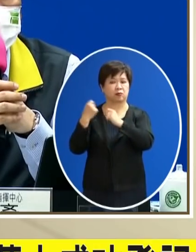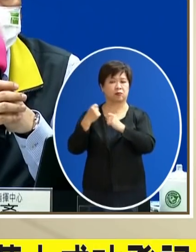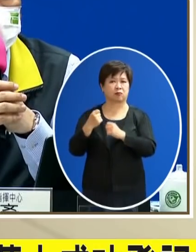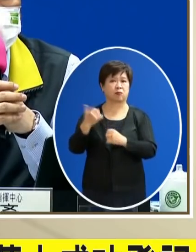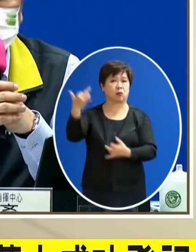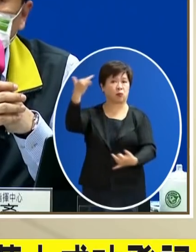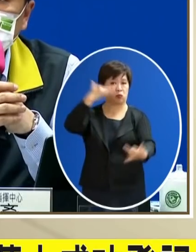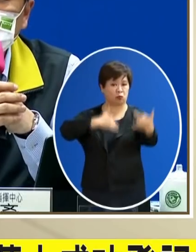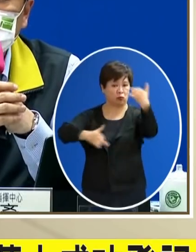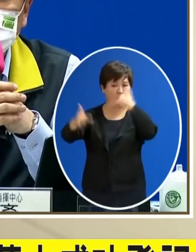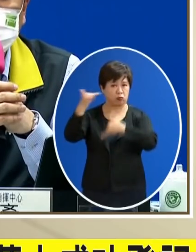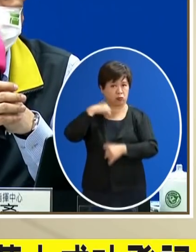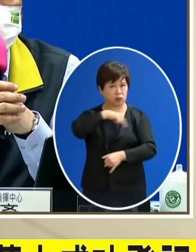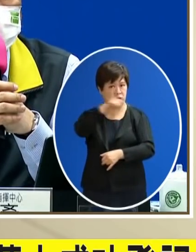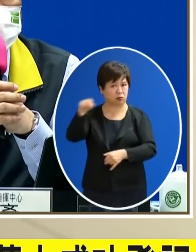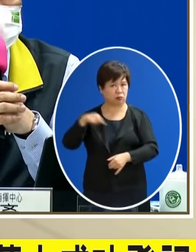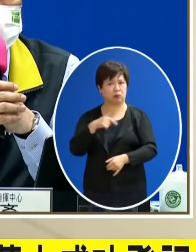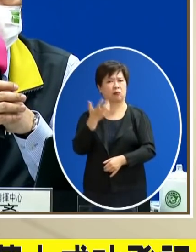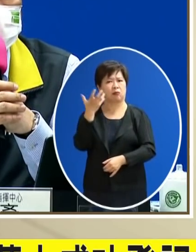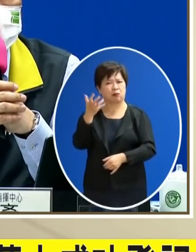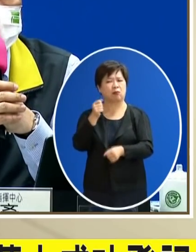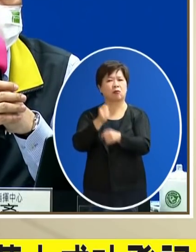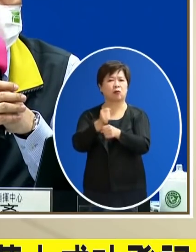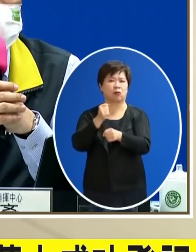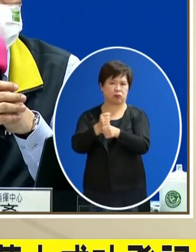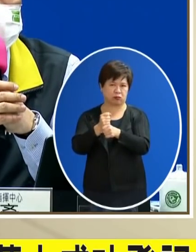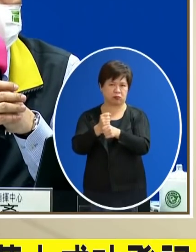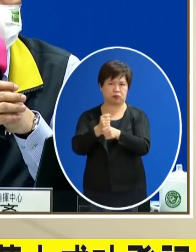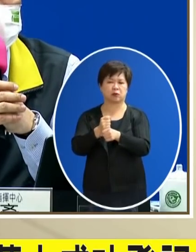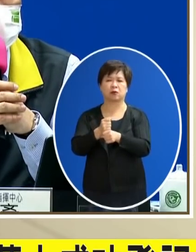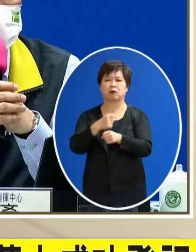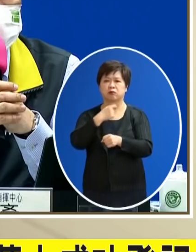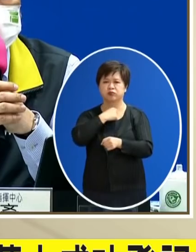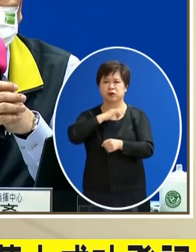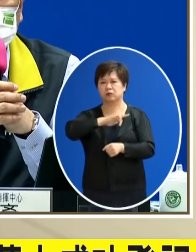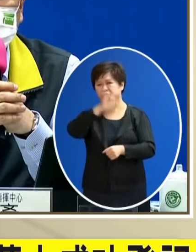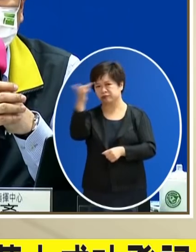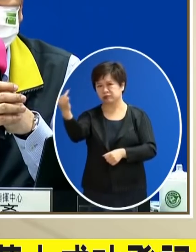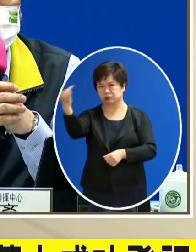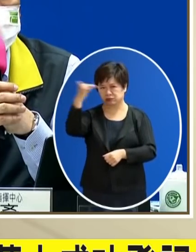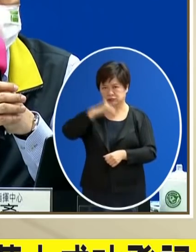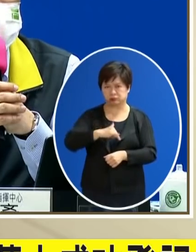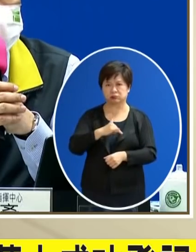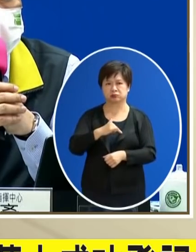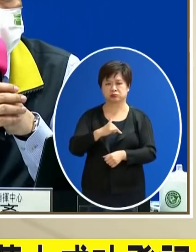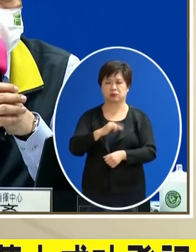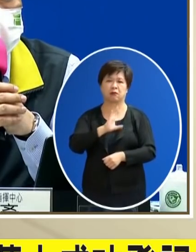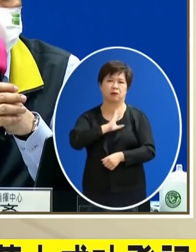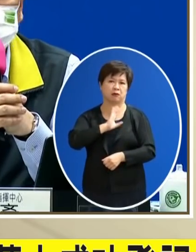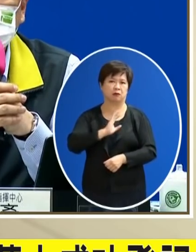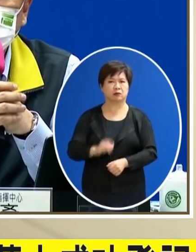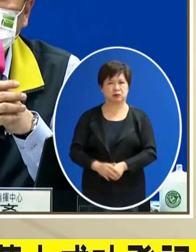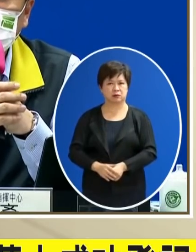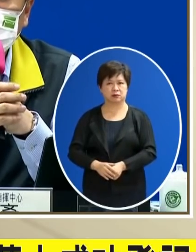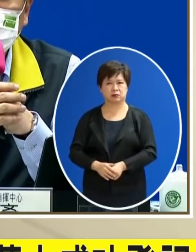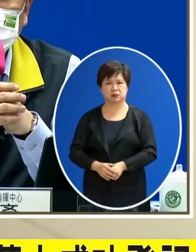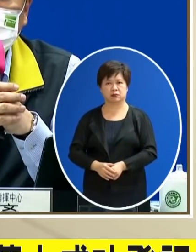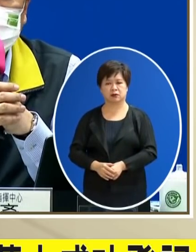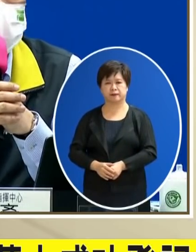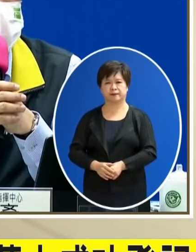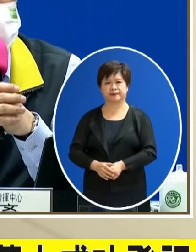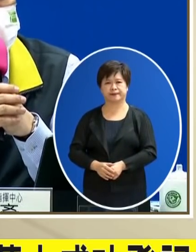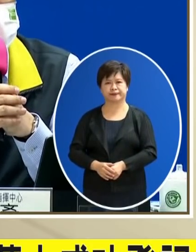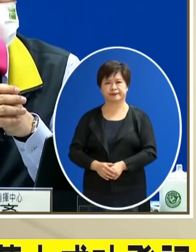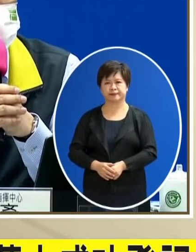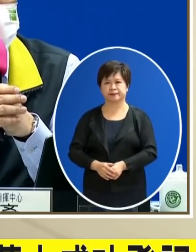的多数都是因为工作的需要而这个出境的所以